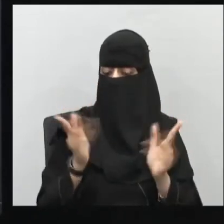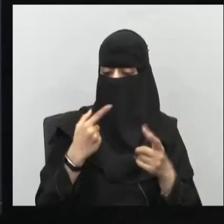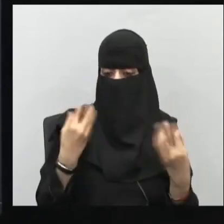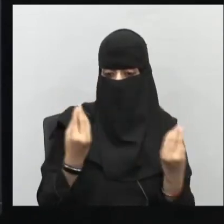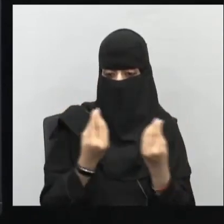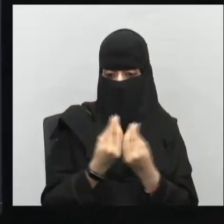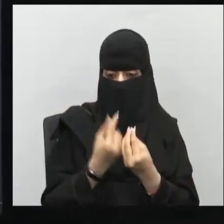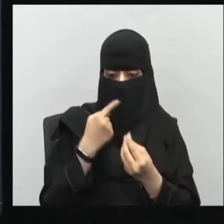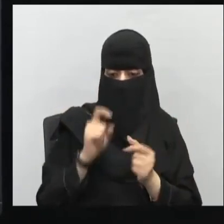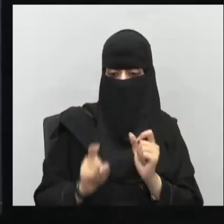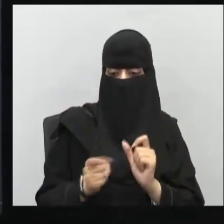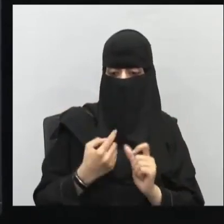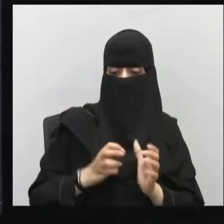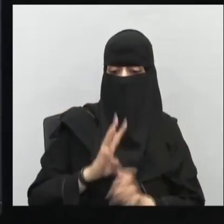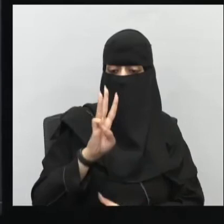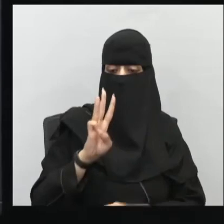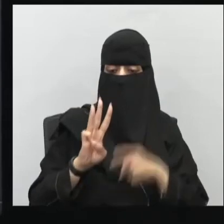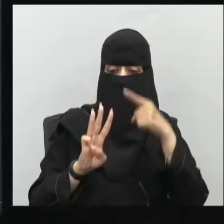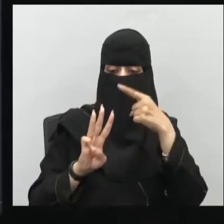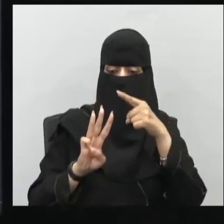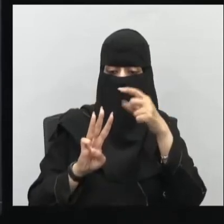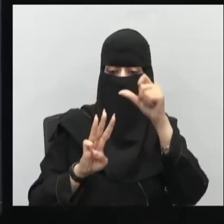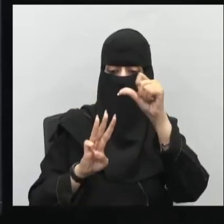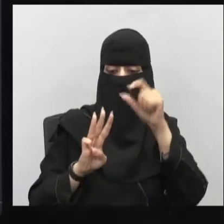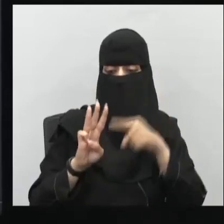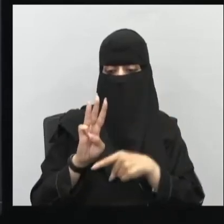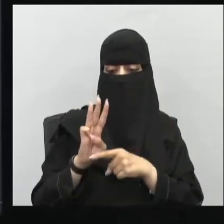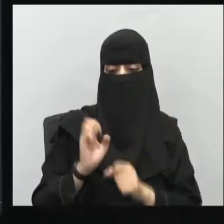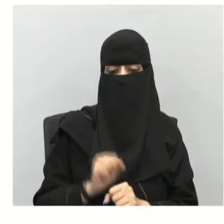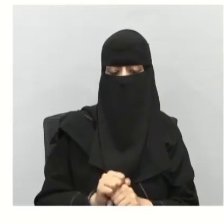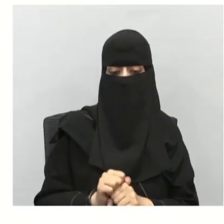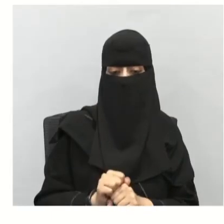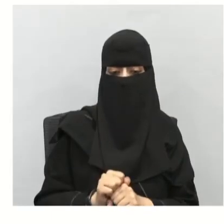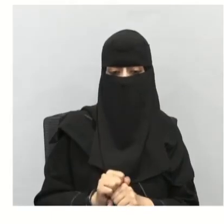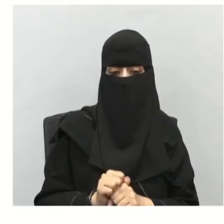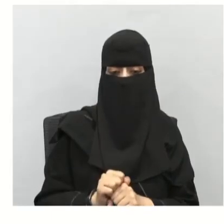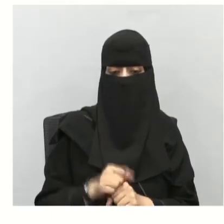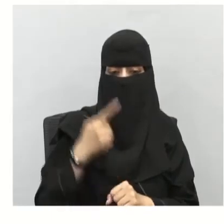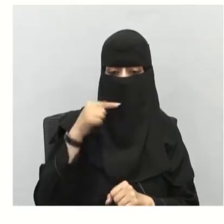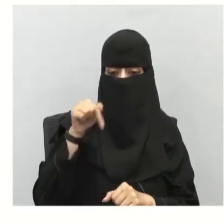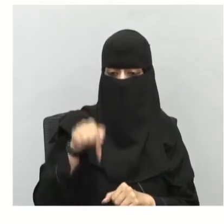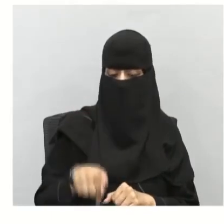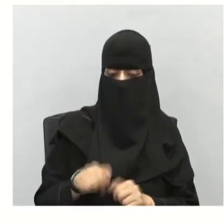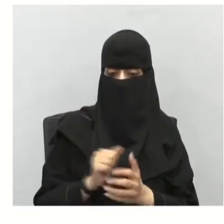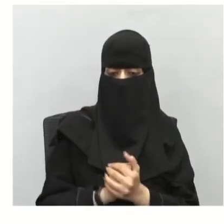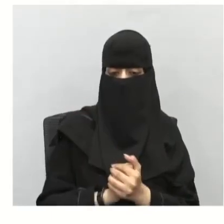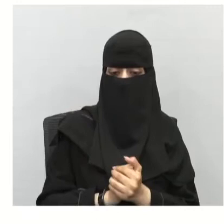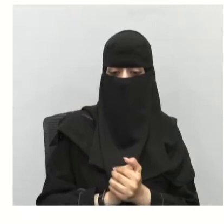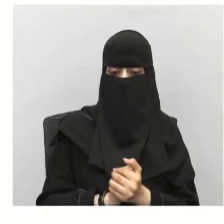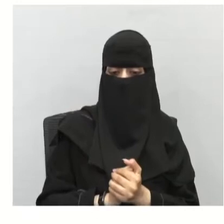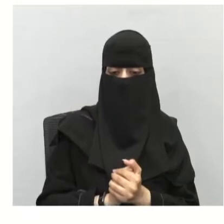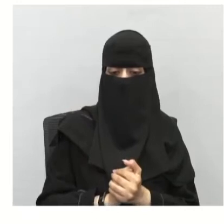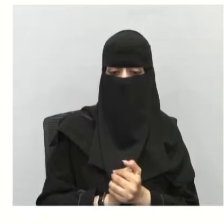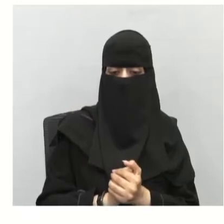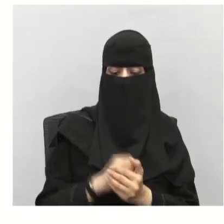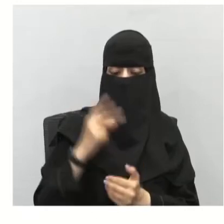سويا فأصبحت حركتهم الشدة. أيضا السكون. الآن يا صغاري